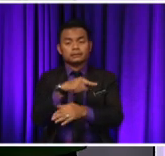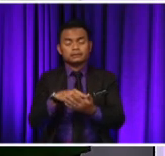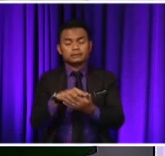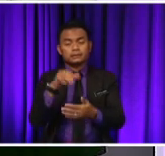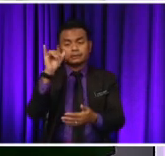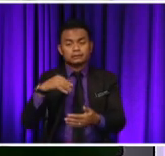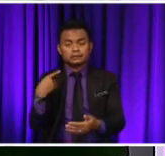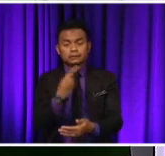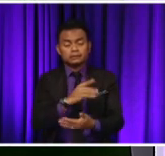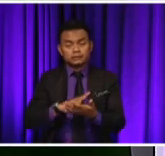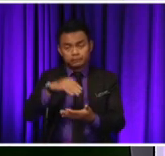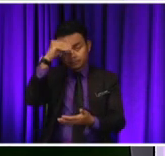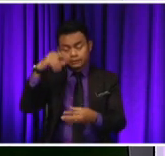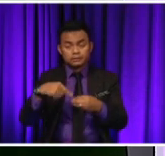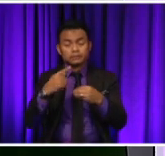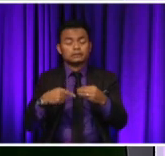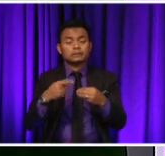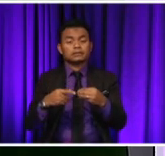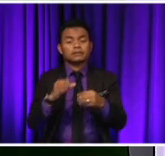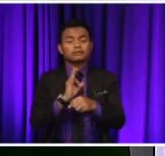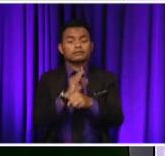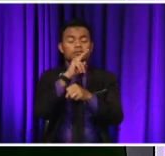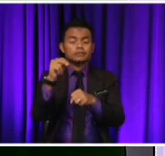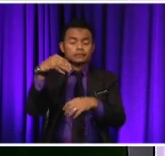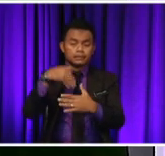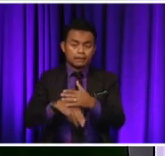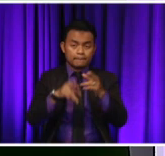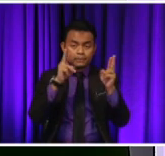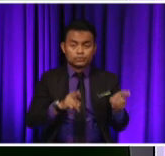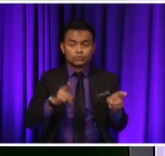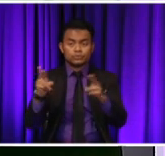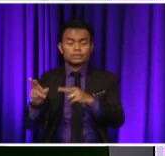berkaitan tentang fungsian dalam pengurusan